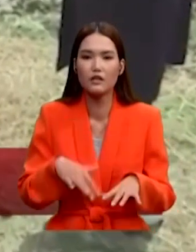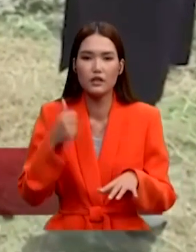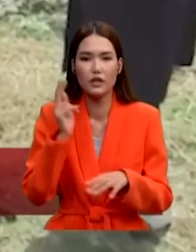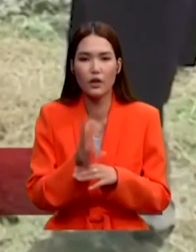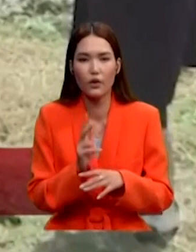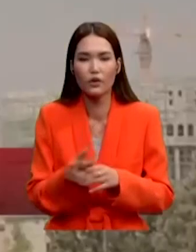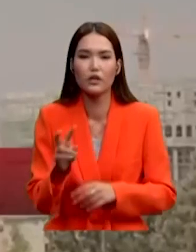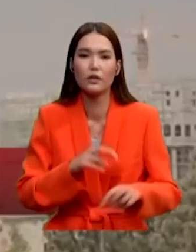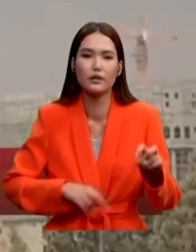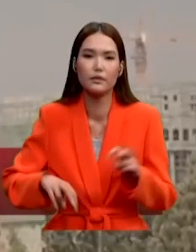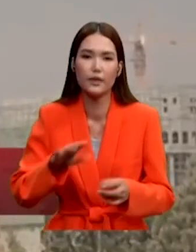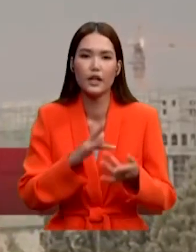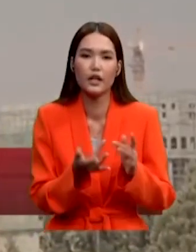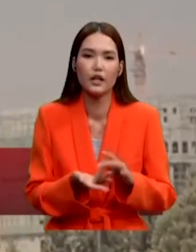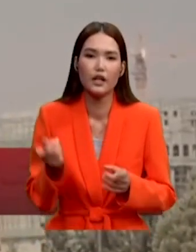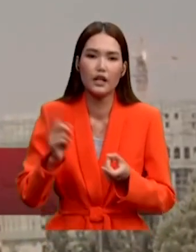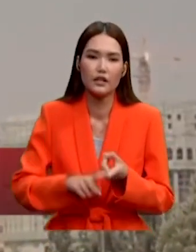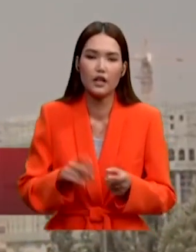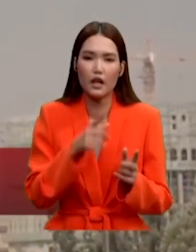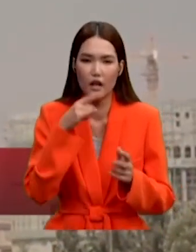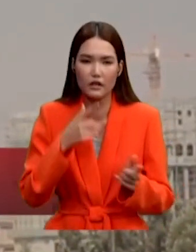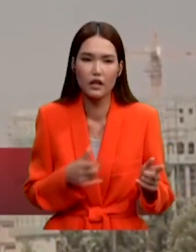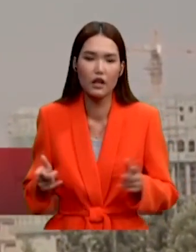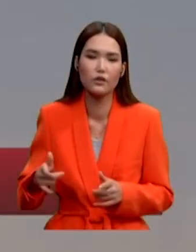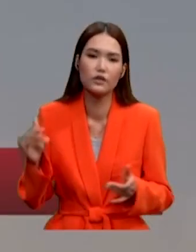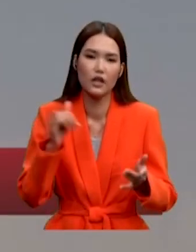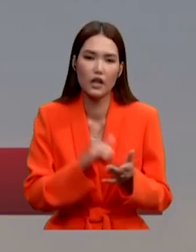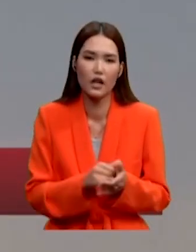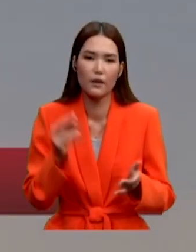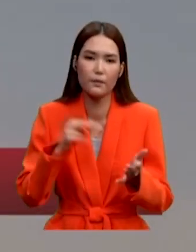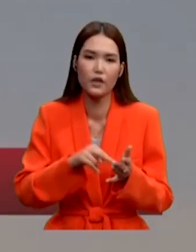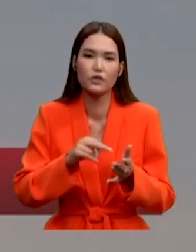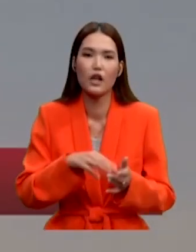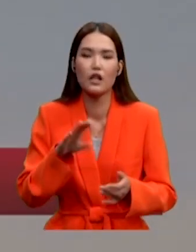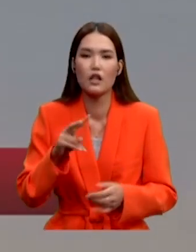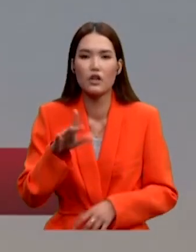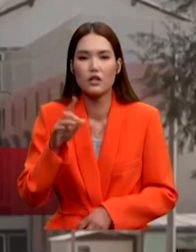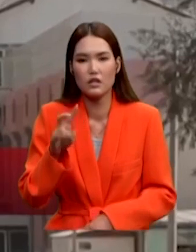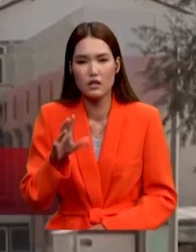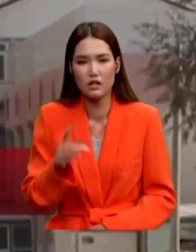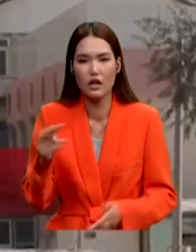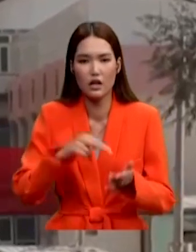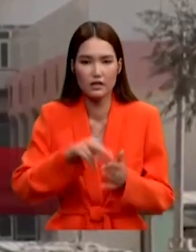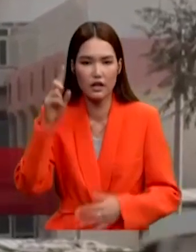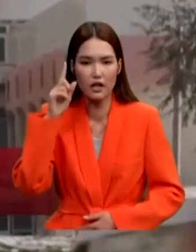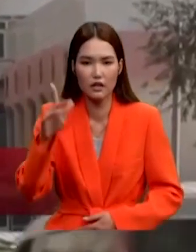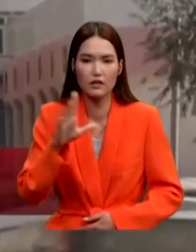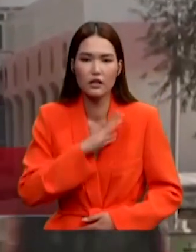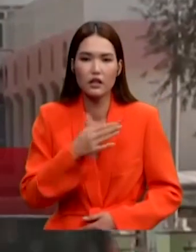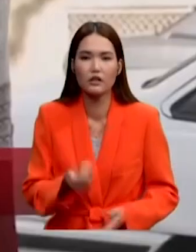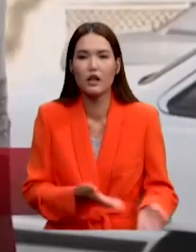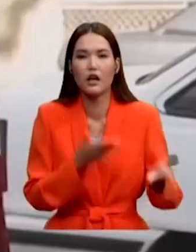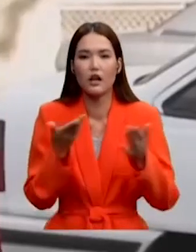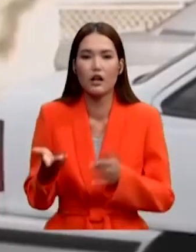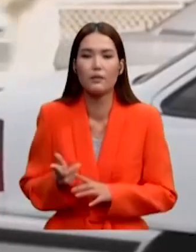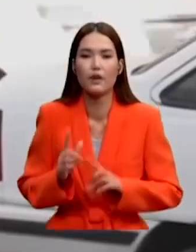поисках интернет-связи, Казахстан готов подключить к всемирной сети села Таджикистана. Сегодня стало известно о заключении соглашения по